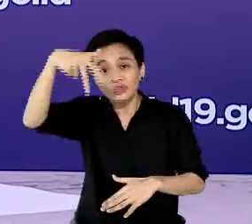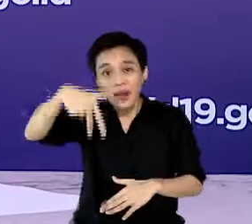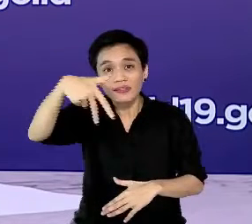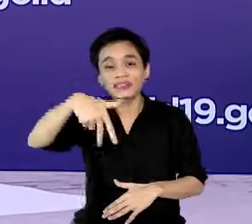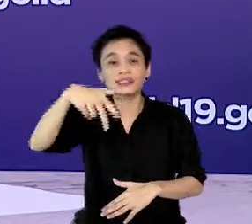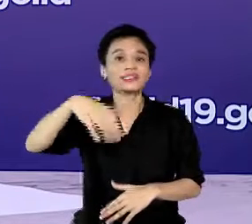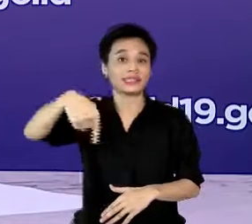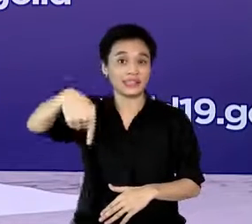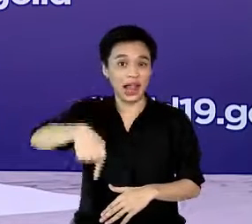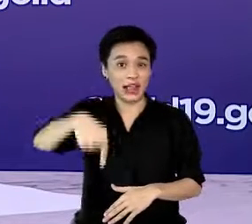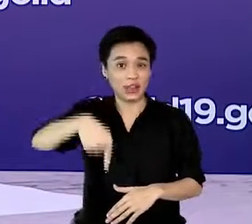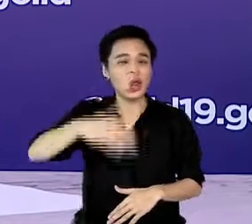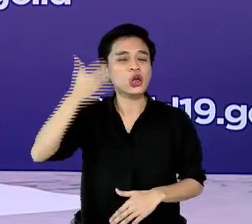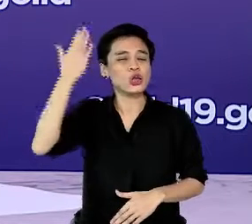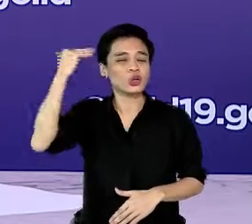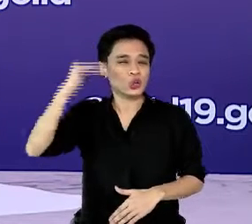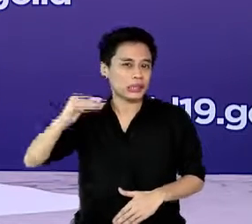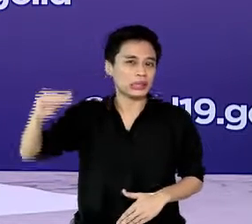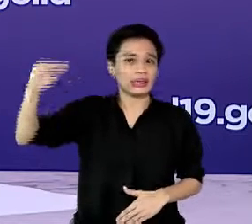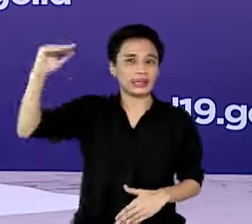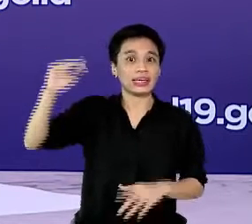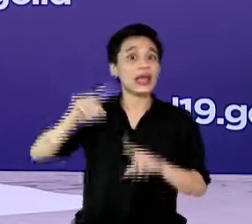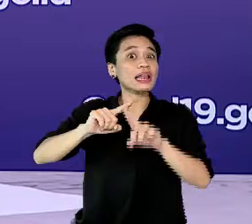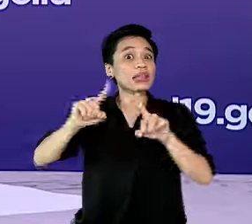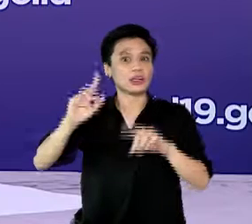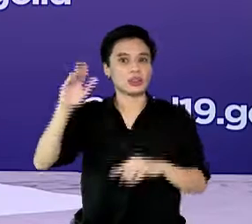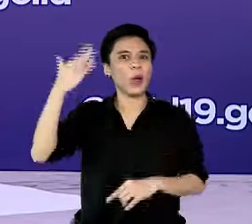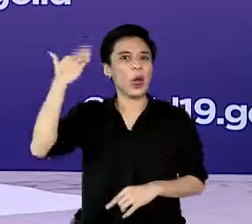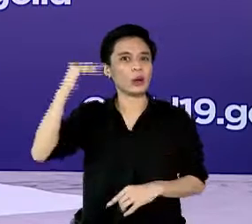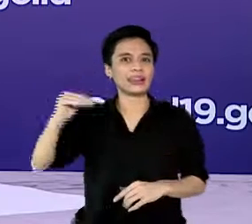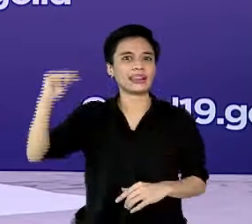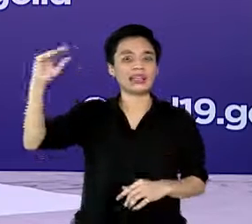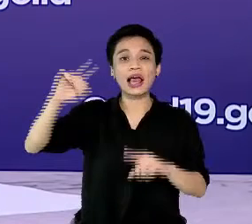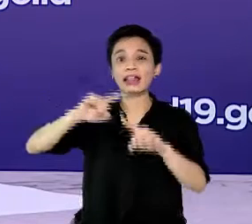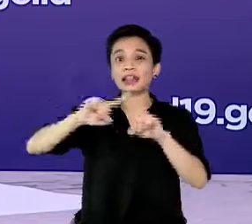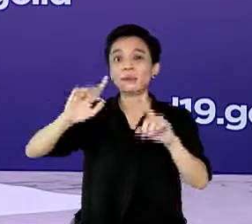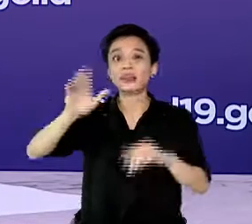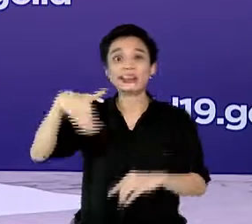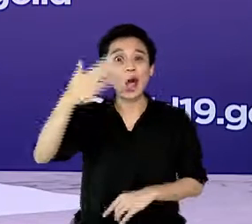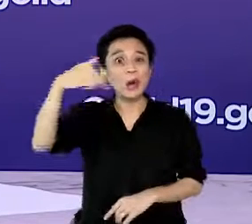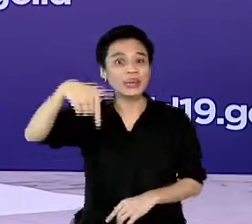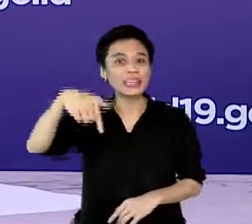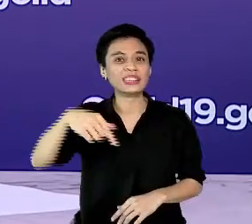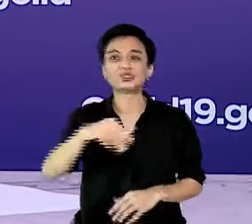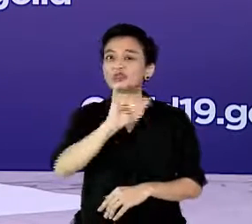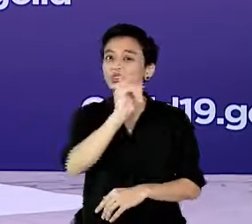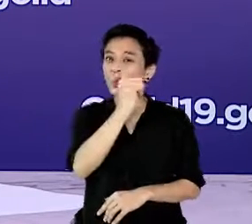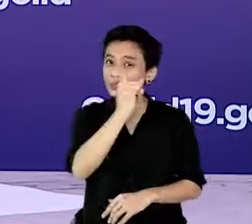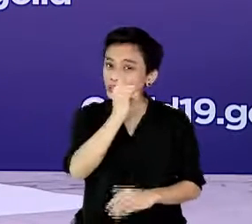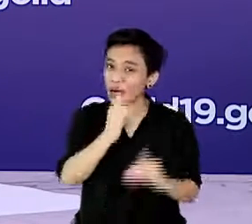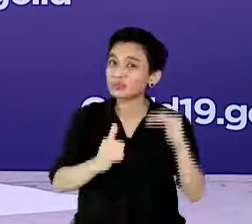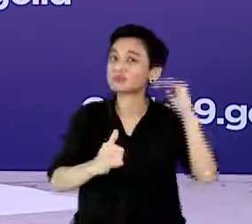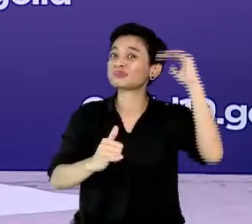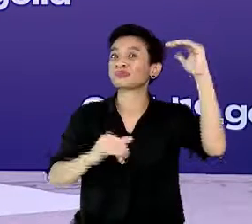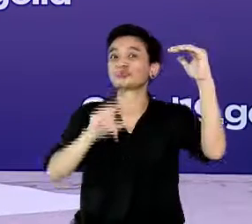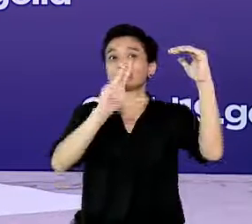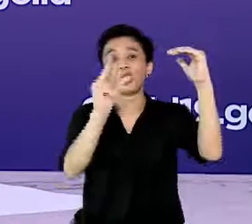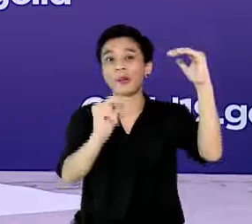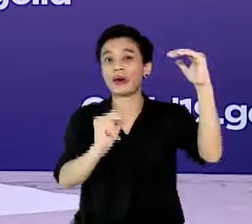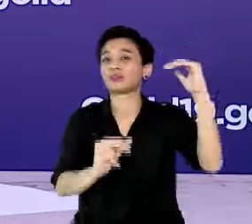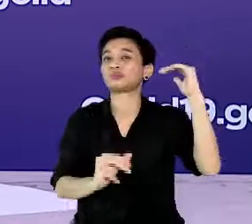ke dalam lima besar kenaikan tertinggi di tahun ini posisinya digantikan oleh Daerah Istimewa Yogyakarta dan Jawa Barat